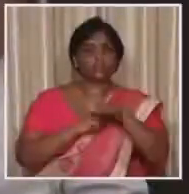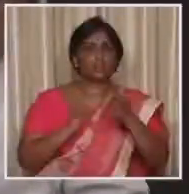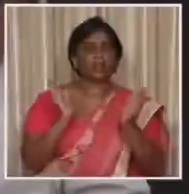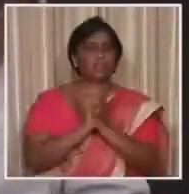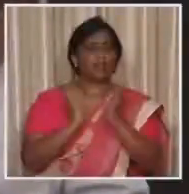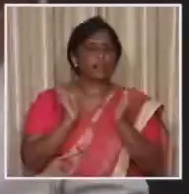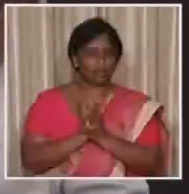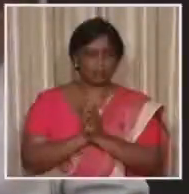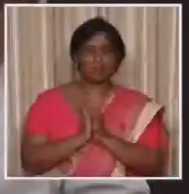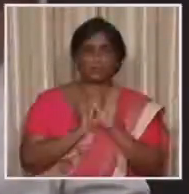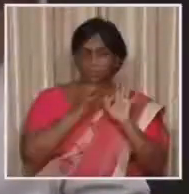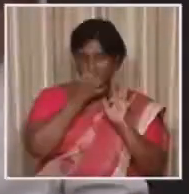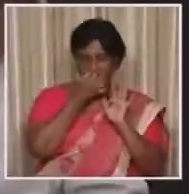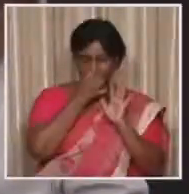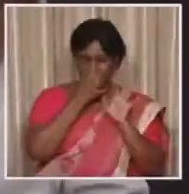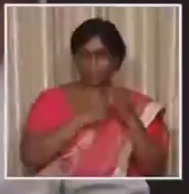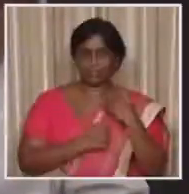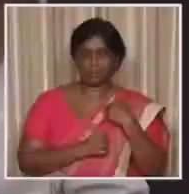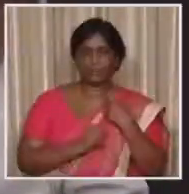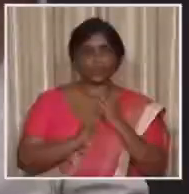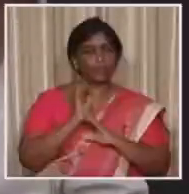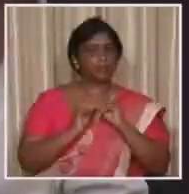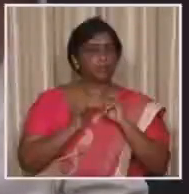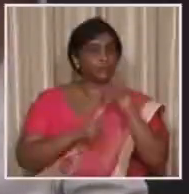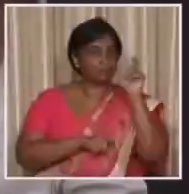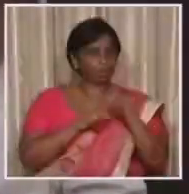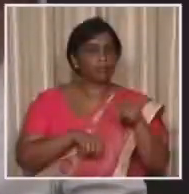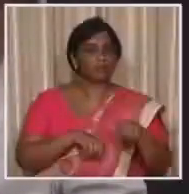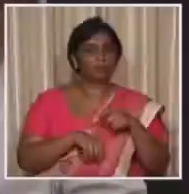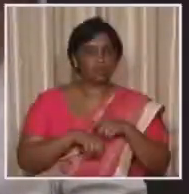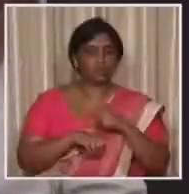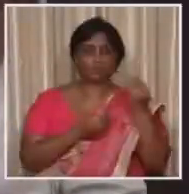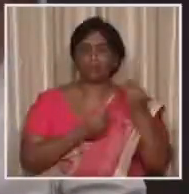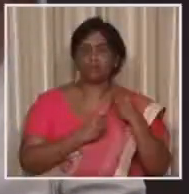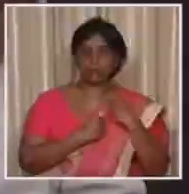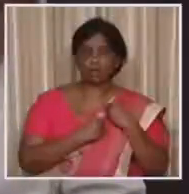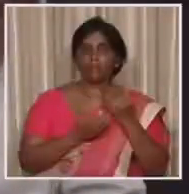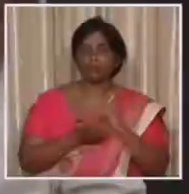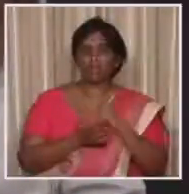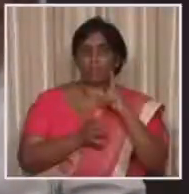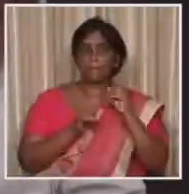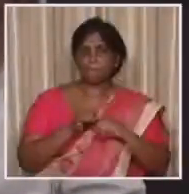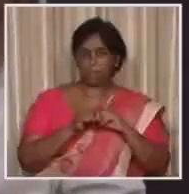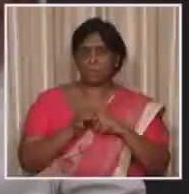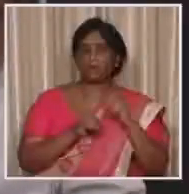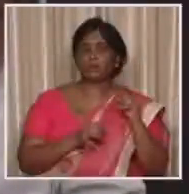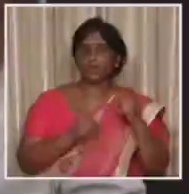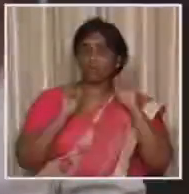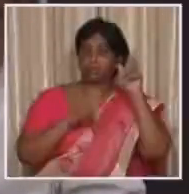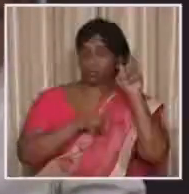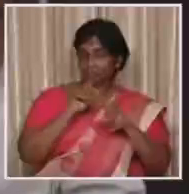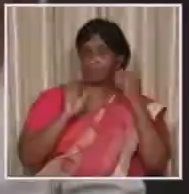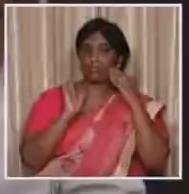කැලෑ වෙලා. හැබැයි මට අපේ අමාත්‍යංශ නිල්ධාරි මේ අවස්ථාවේදී තෙවලා තිබුණා. තවත් එක ප්‍රශ්නයක් අහපු එකක් තමයි අර ක්‍රීඩකයෝ